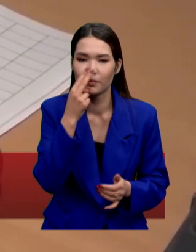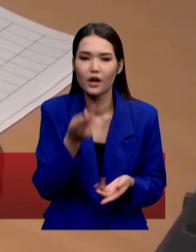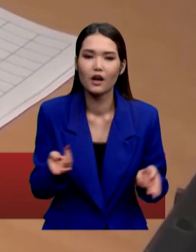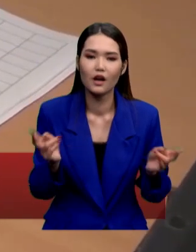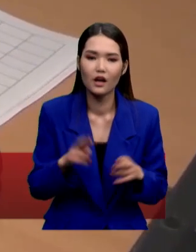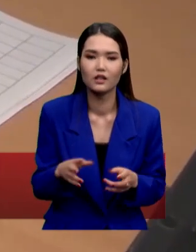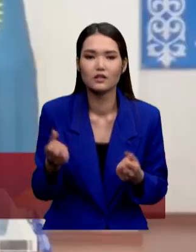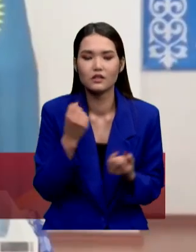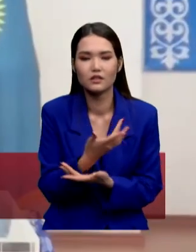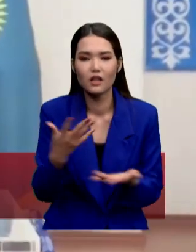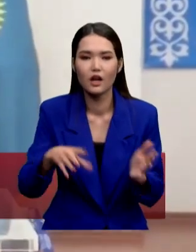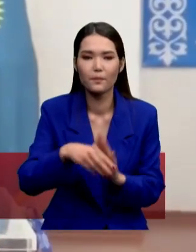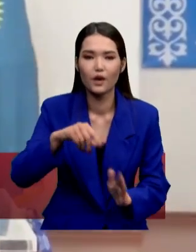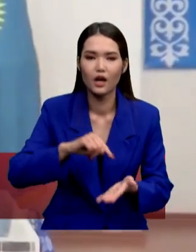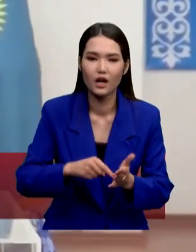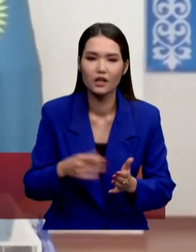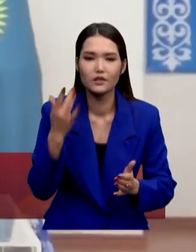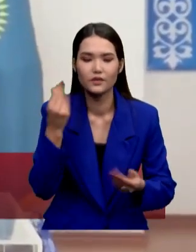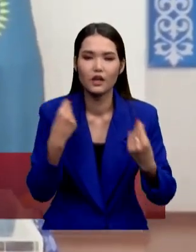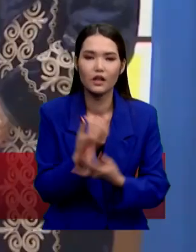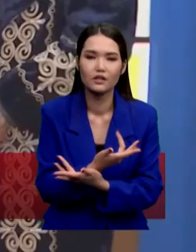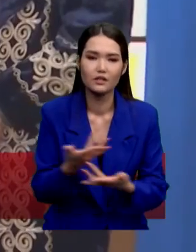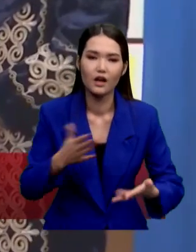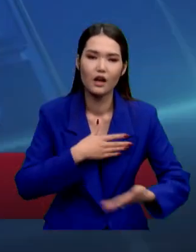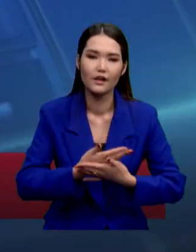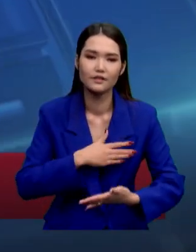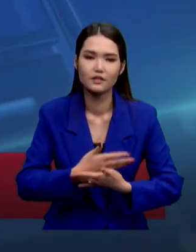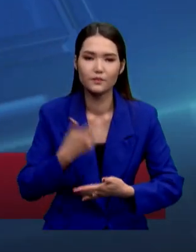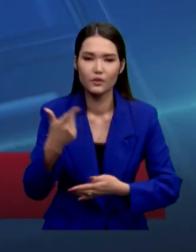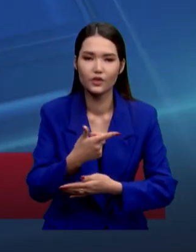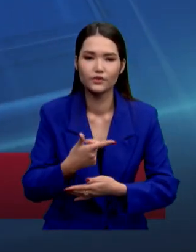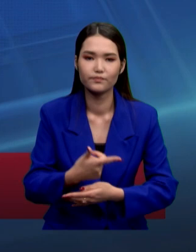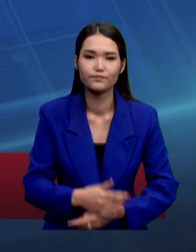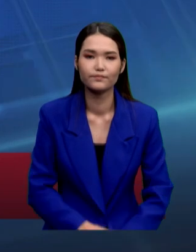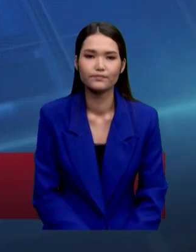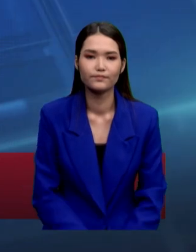пойти на избирательные участки и проявить свою гражданскую активность.